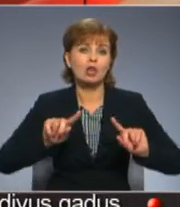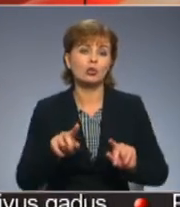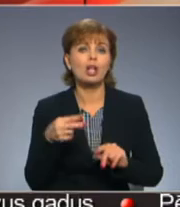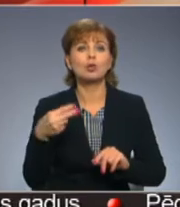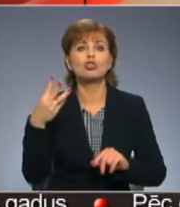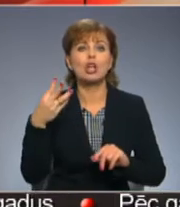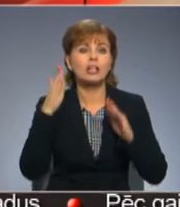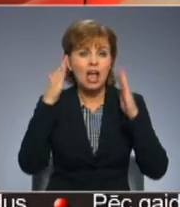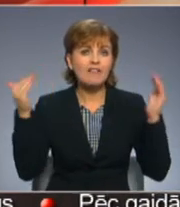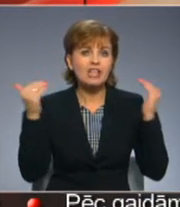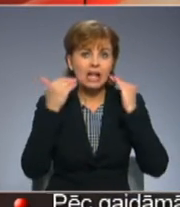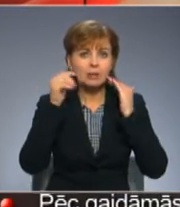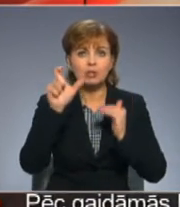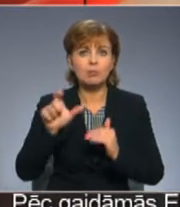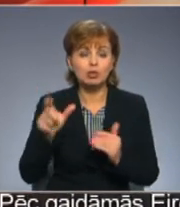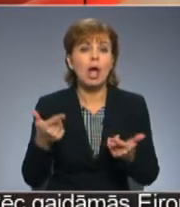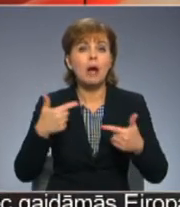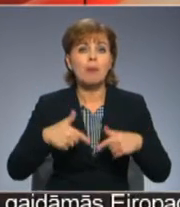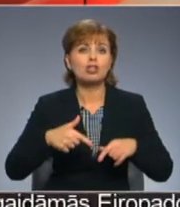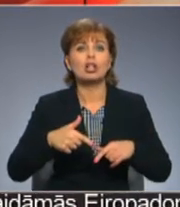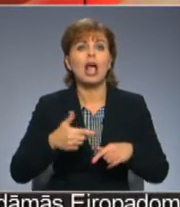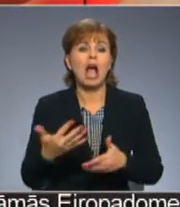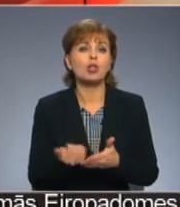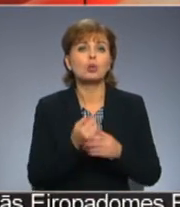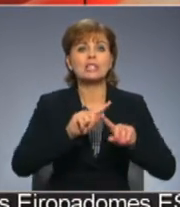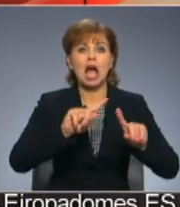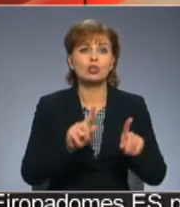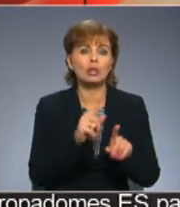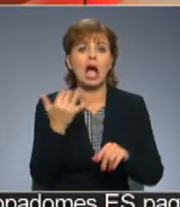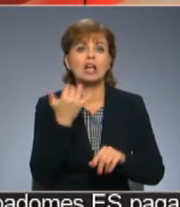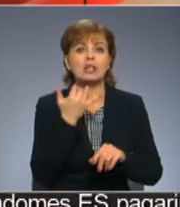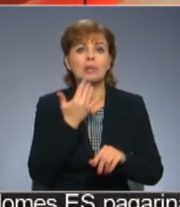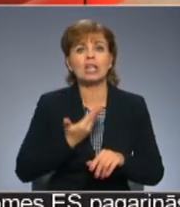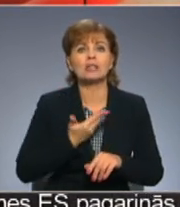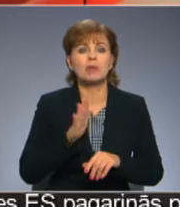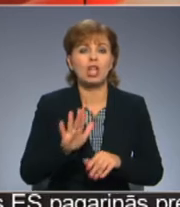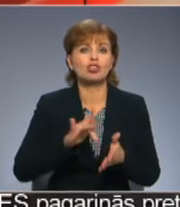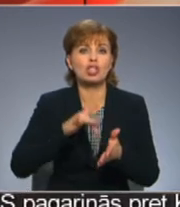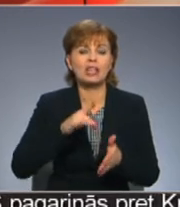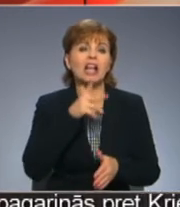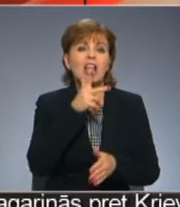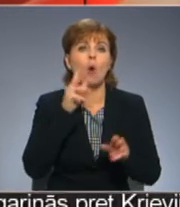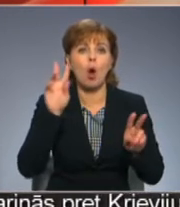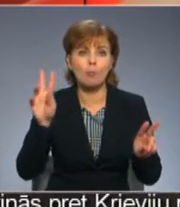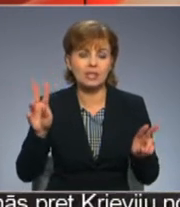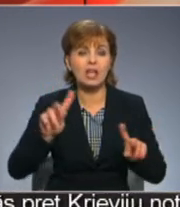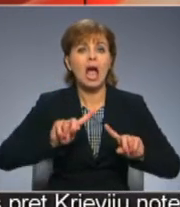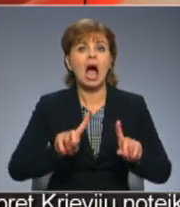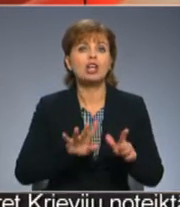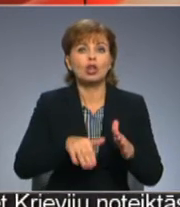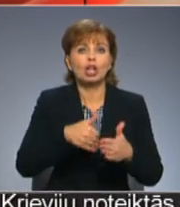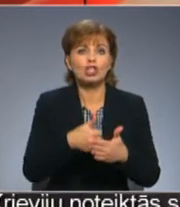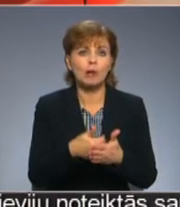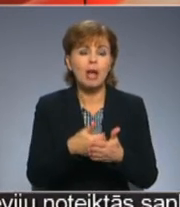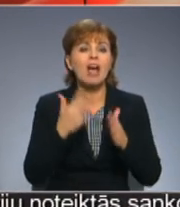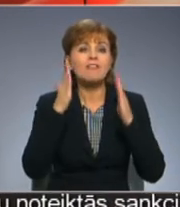Vietnamas pilsoņi. Pašlaik viņi atrodas aizturēto ārzemnieku izmitināšanas centrā Daugavpils. Aizturētie ir līdz šim lielākā